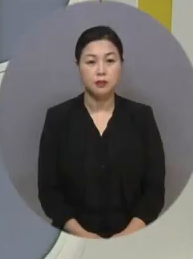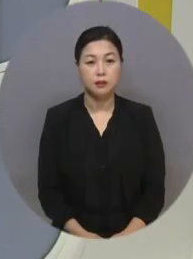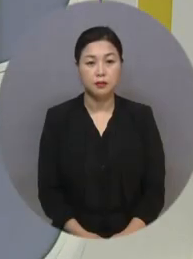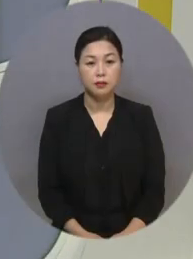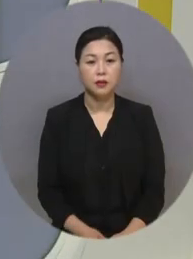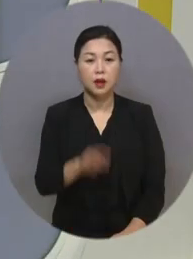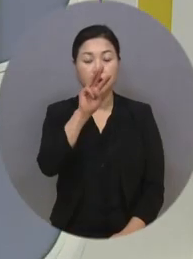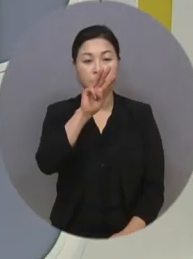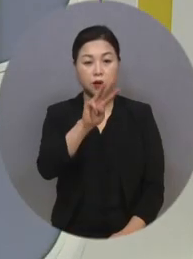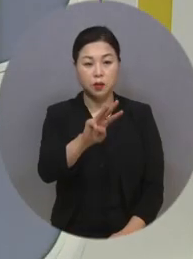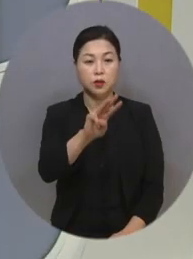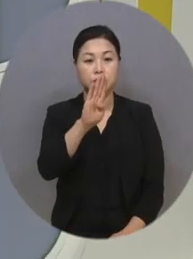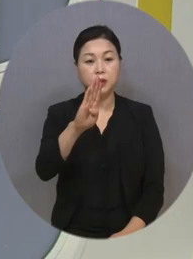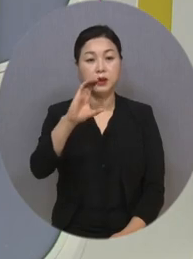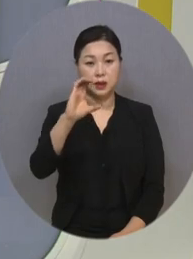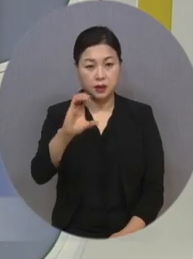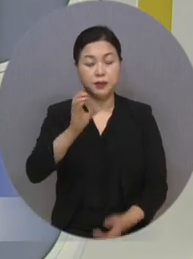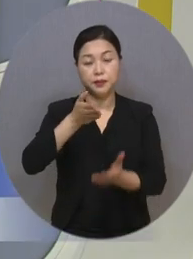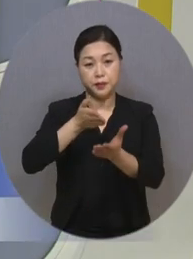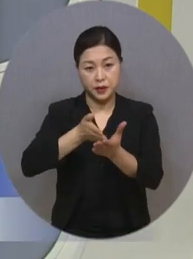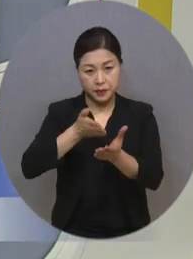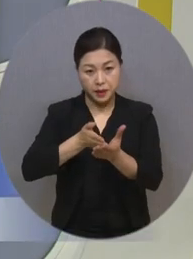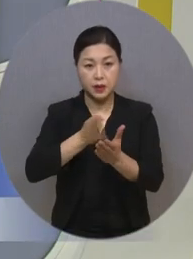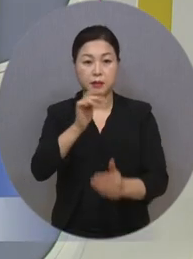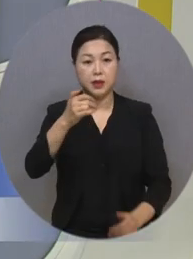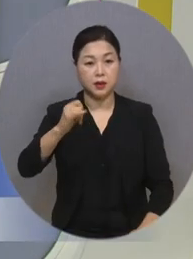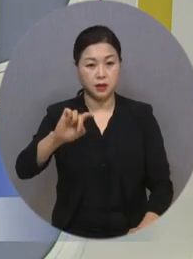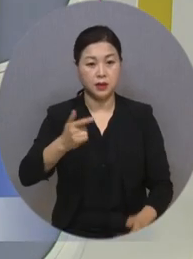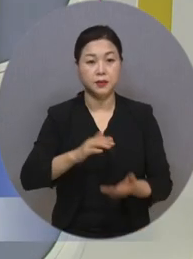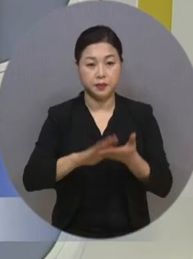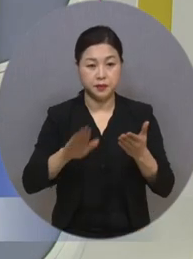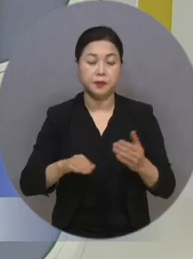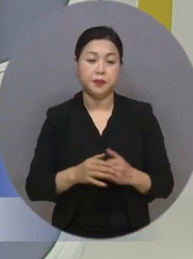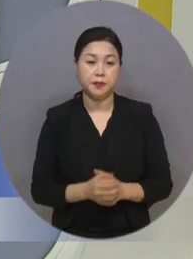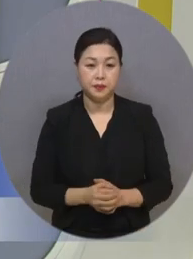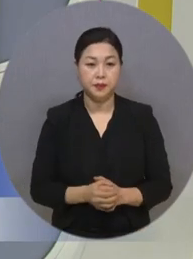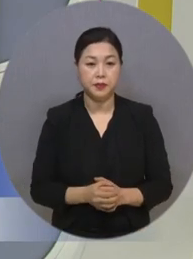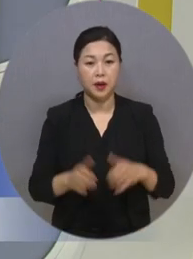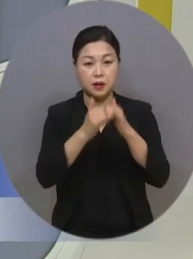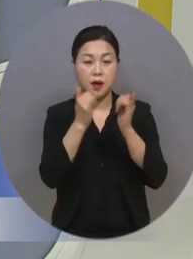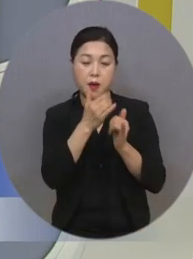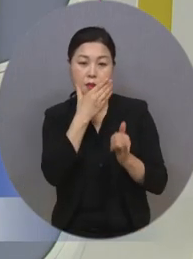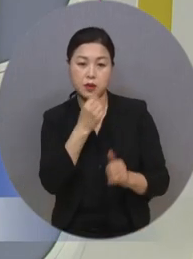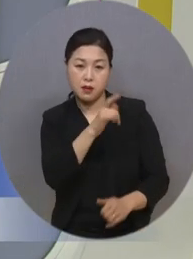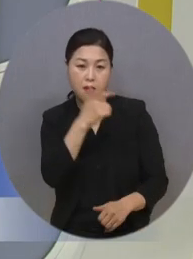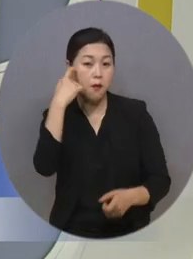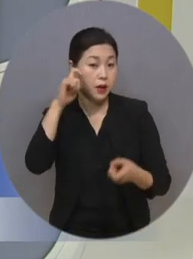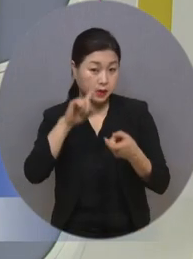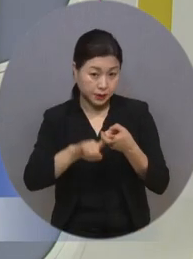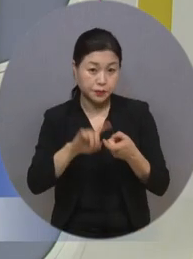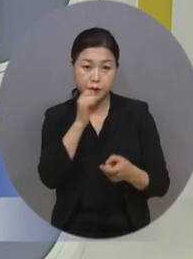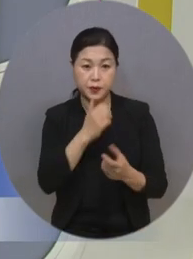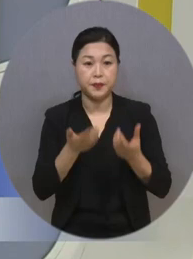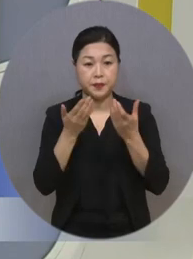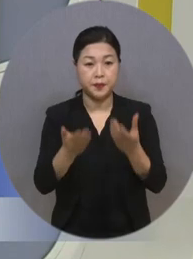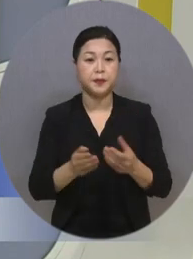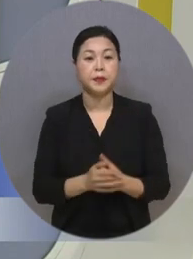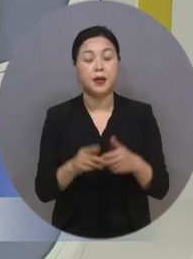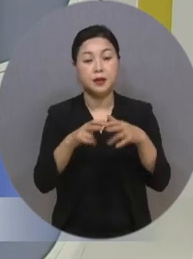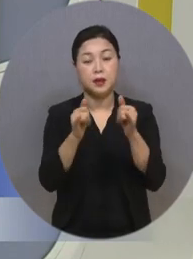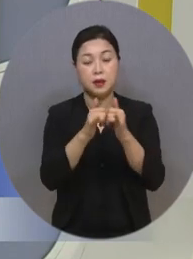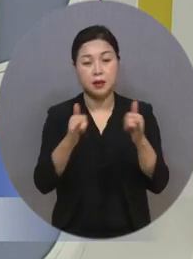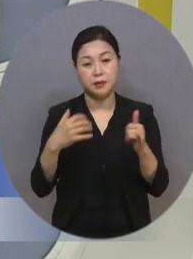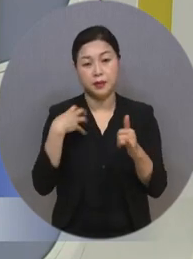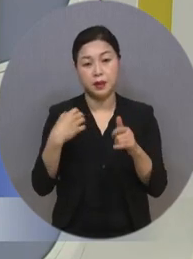웰페어 뉴스 브리핑 박정인입니다. 웰페어 뉴스와 함께 사회복지계 이슈를 만나봅니다. 첫 번째 기사입니다. 장애인